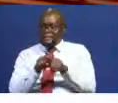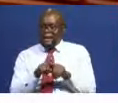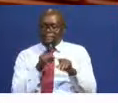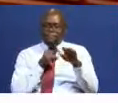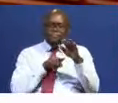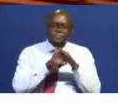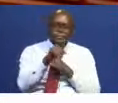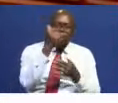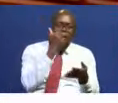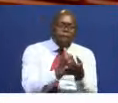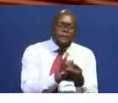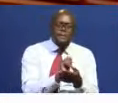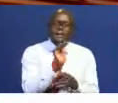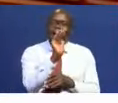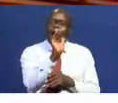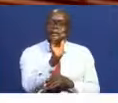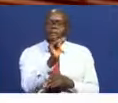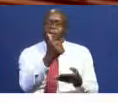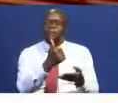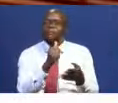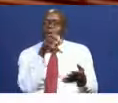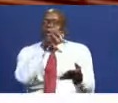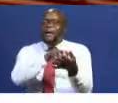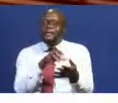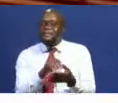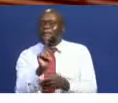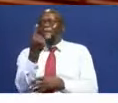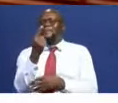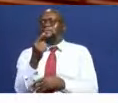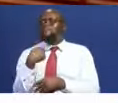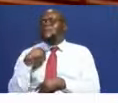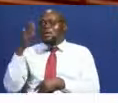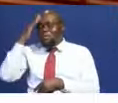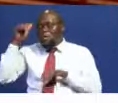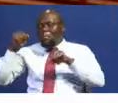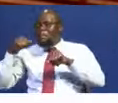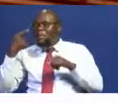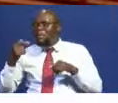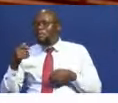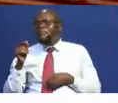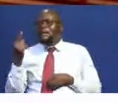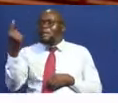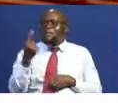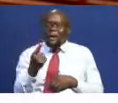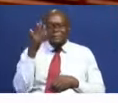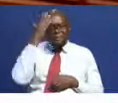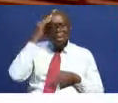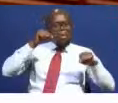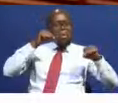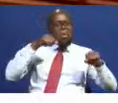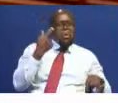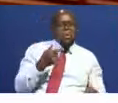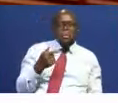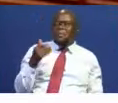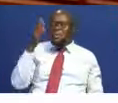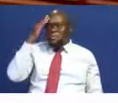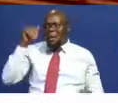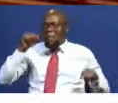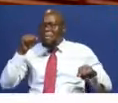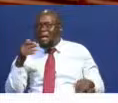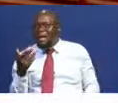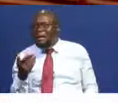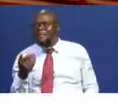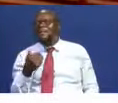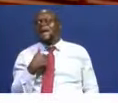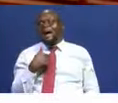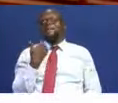ukienda EACC kupeleka kesi unaulizwa unamjua nani, ama huyu umemleta kwa hii kesi anamjua nani? Kwa sababu mimi